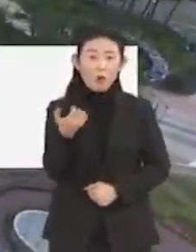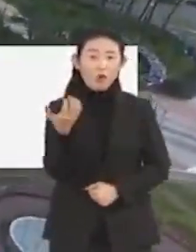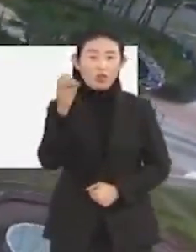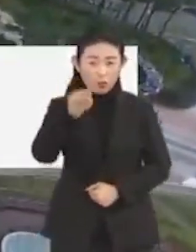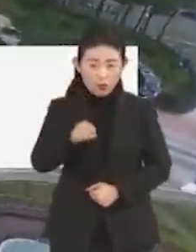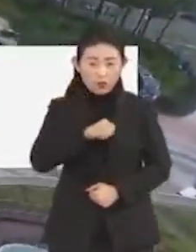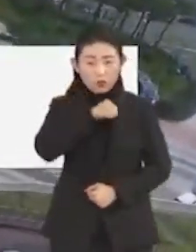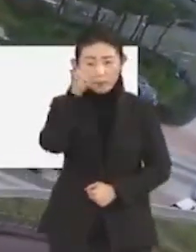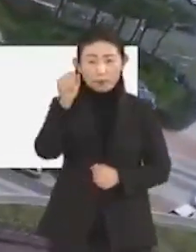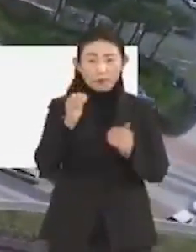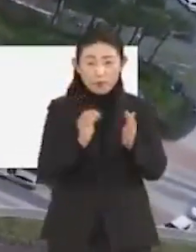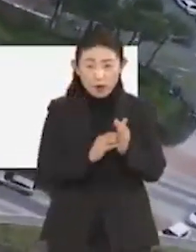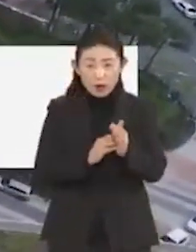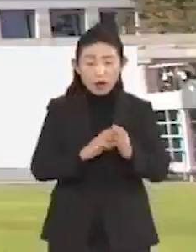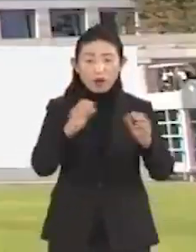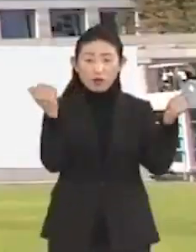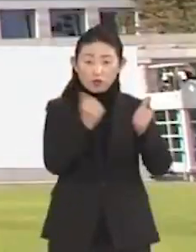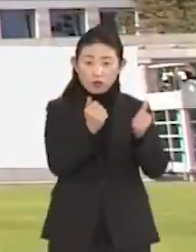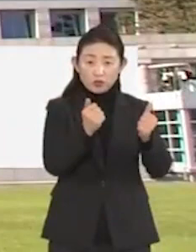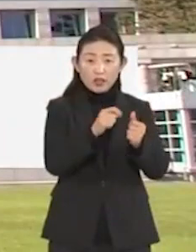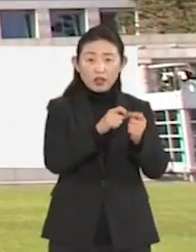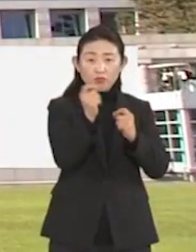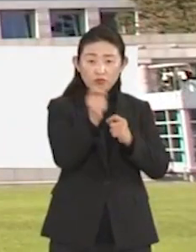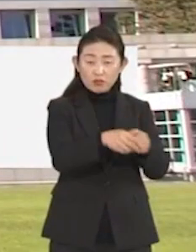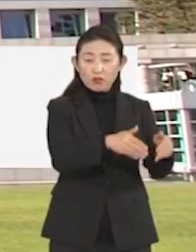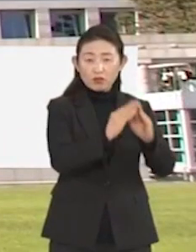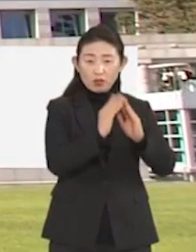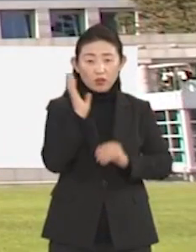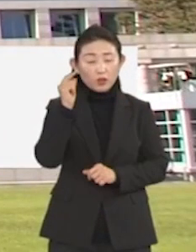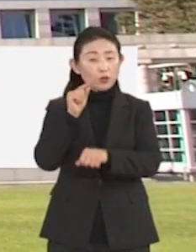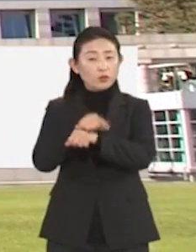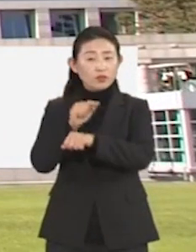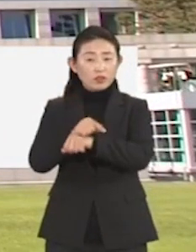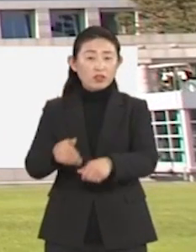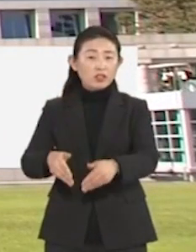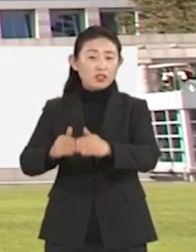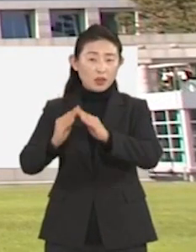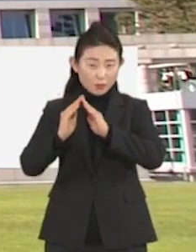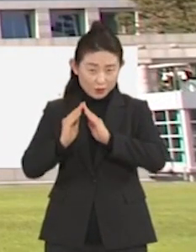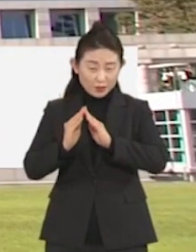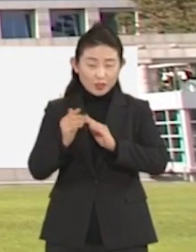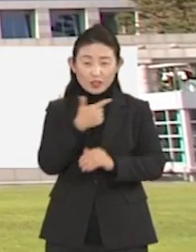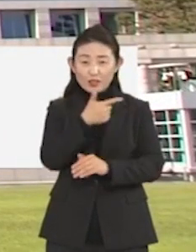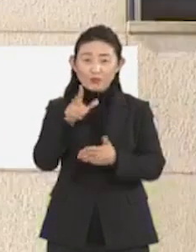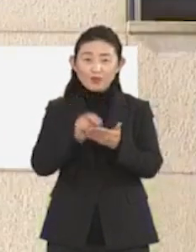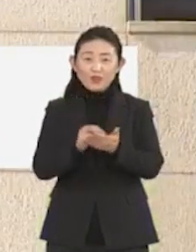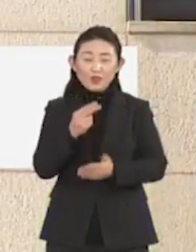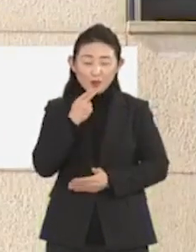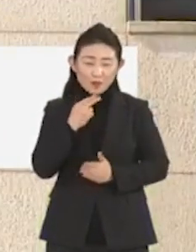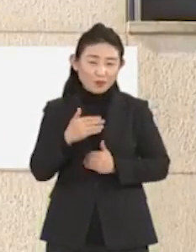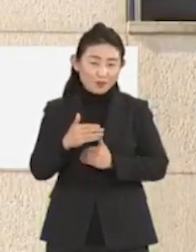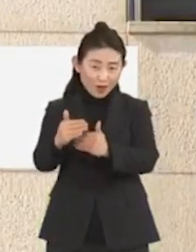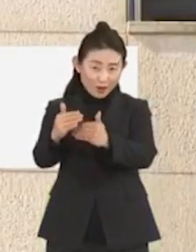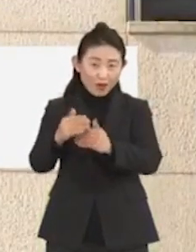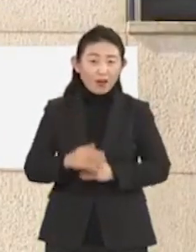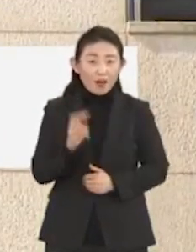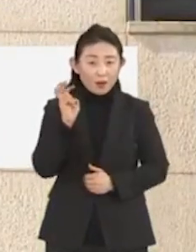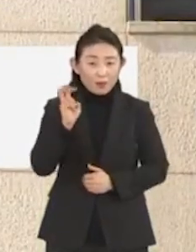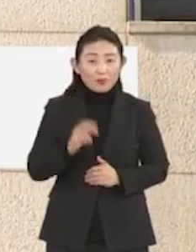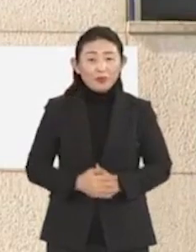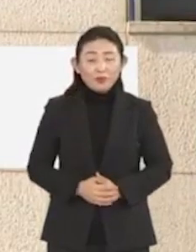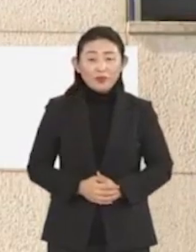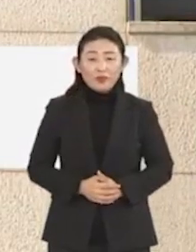2250억원으로 확정됐고 특히 국회의 분원과 대통령 집무실 설치비도 큰 무리 없이 반영됐습니다